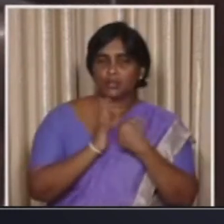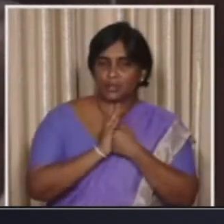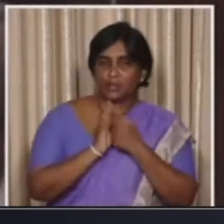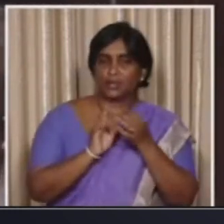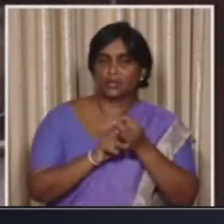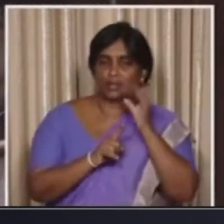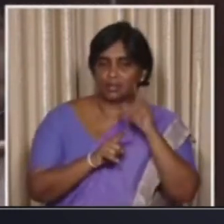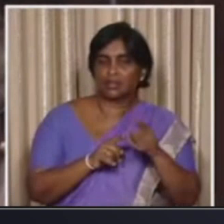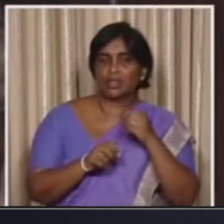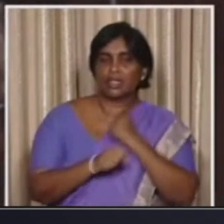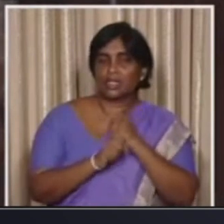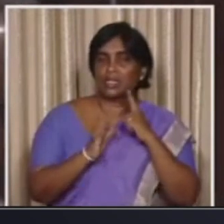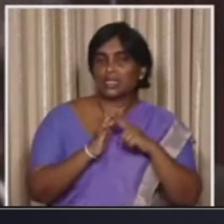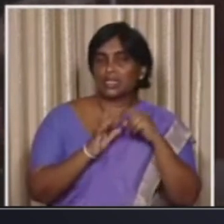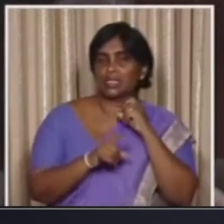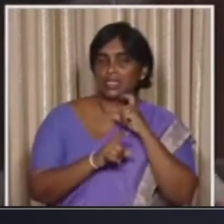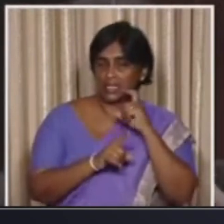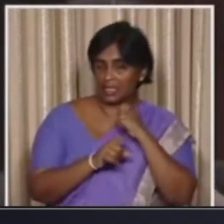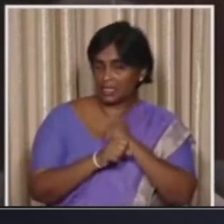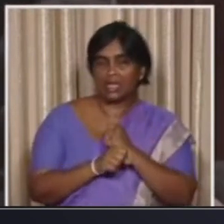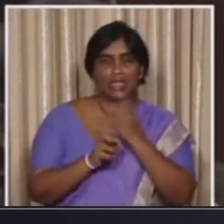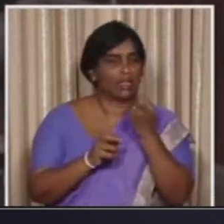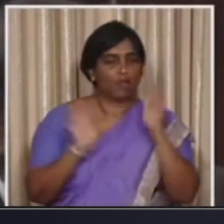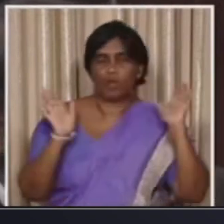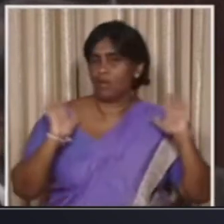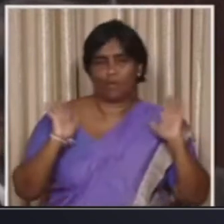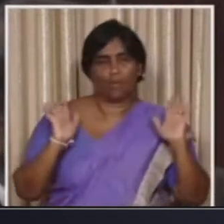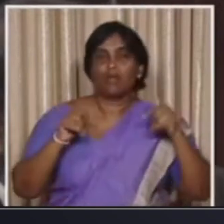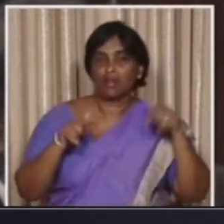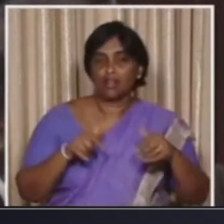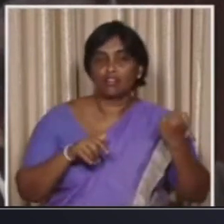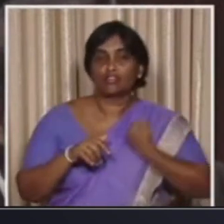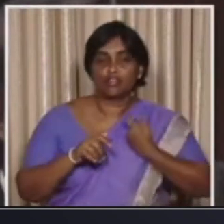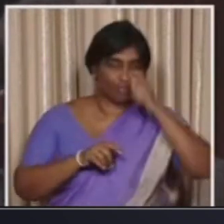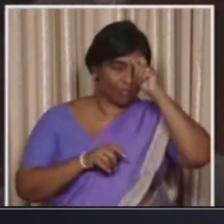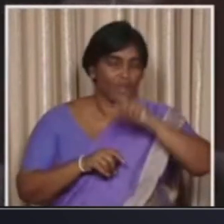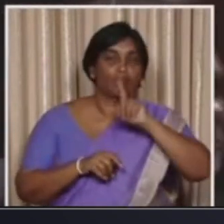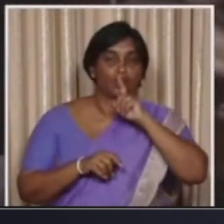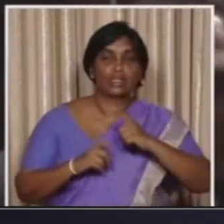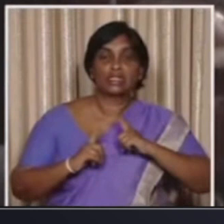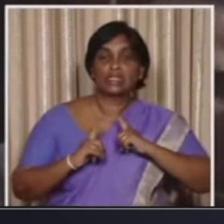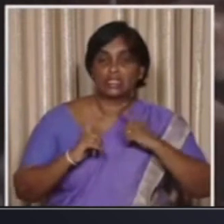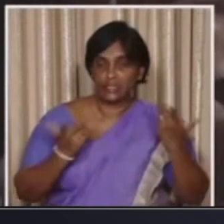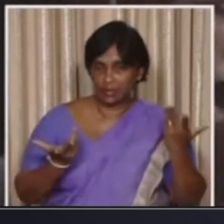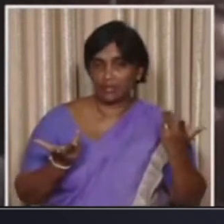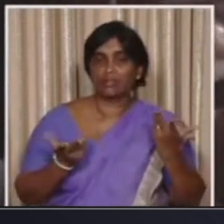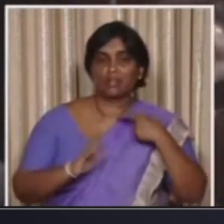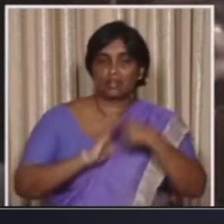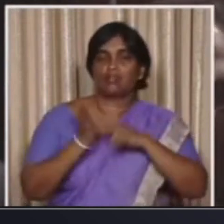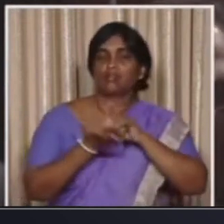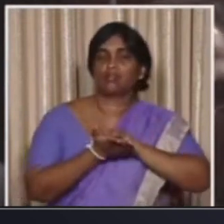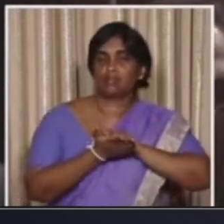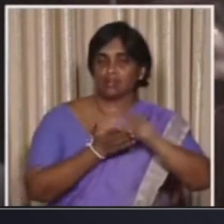සභාපතිතුමනි ගිග්ගාර්ථිකක් ඕනේ නැහැ ගිග්ගාර්ථිකක් ඕනේ නැහැ අර දොස්තර මහතුරු කියනවා ජීවත් වෙන්න විදියක් නැහැ රට යනවා